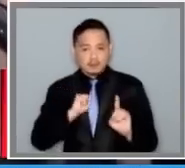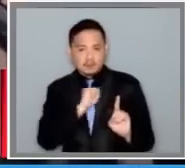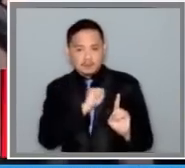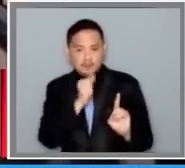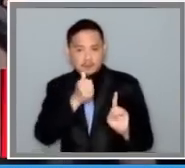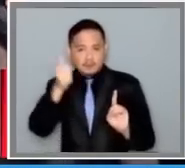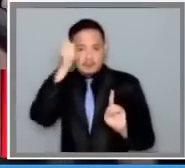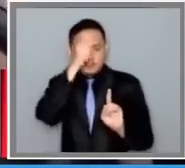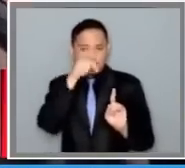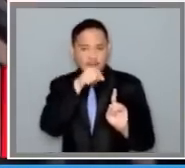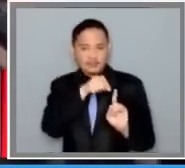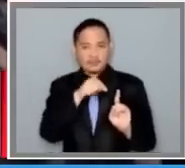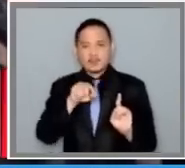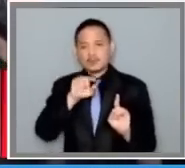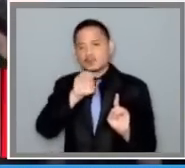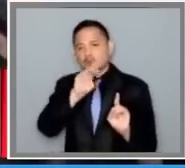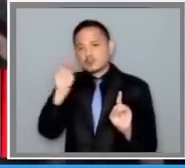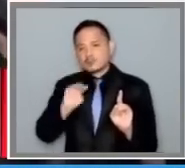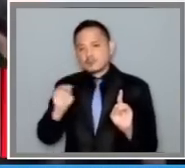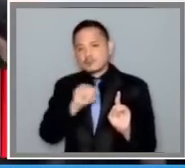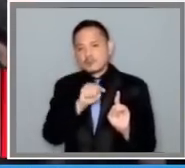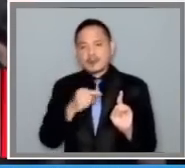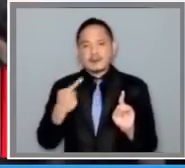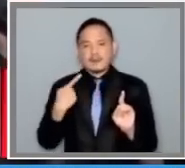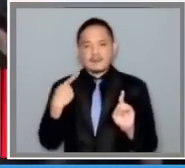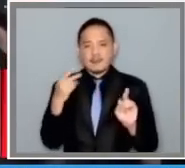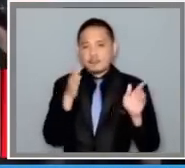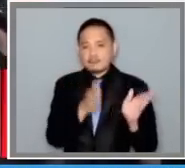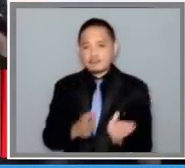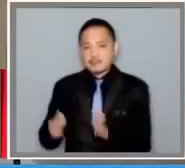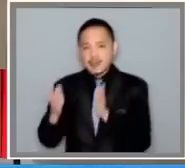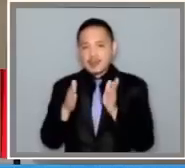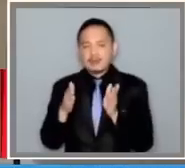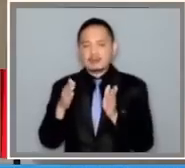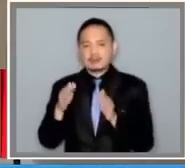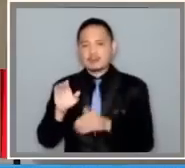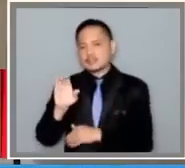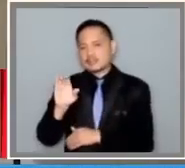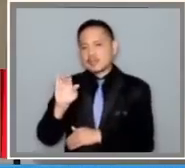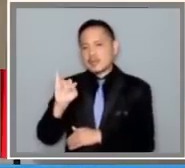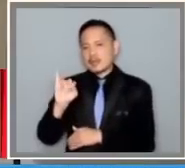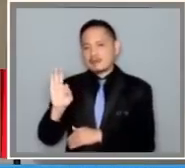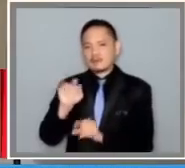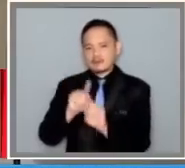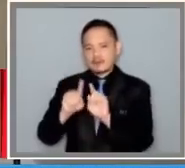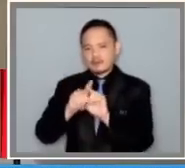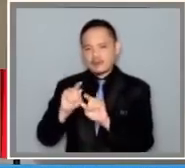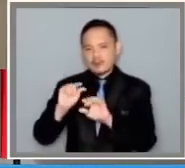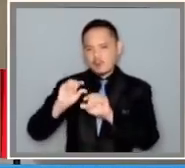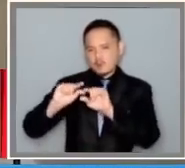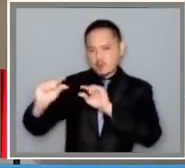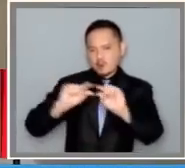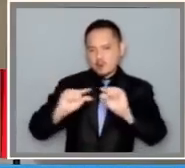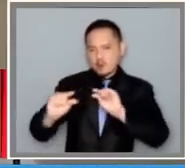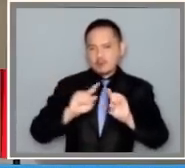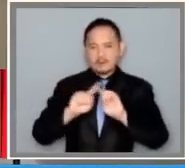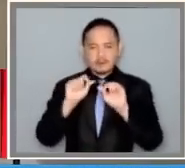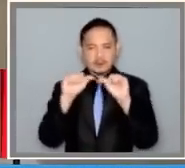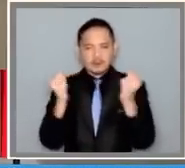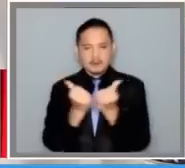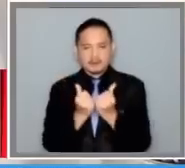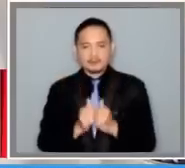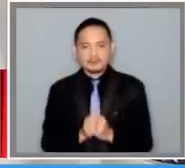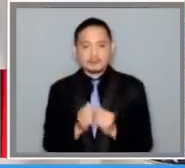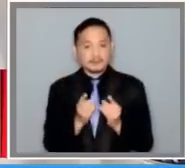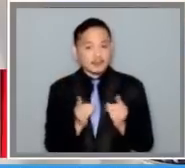Zubiri na plano rin nilang mag-reallocate ng CIF ng ilang ahensya. Sinabi naman ni DepEd spokesperson na